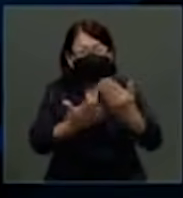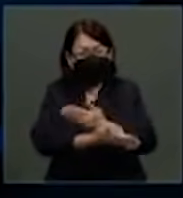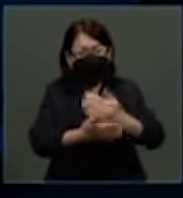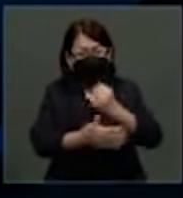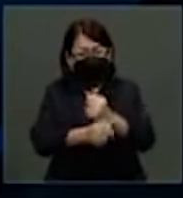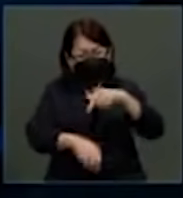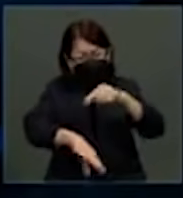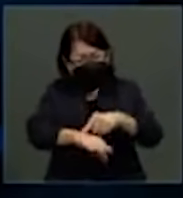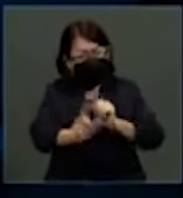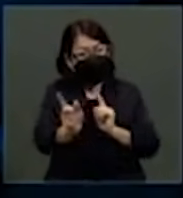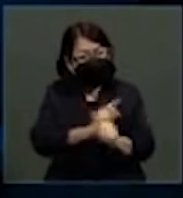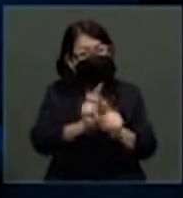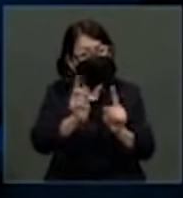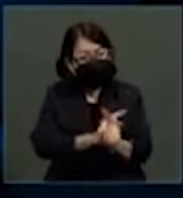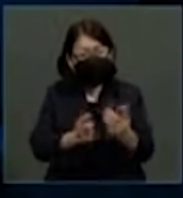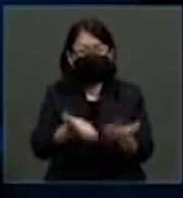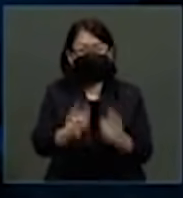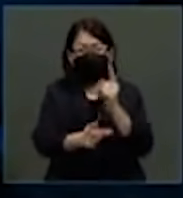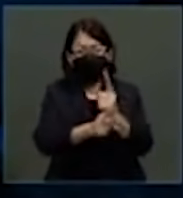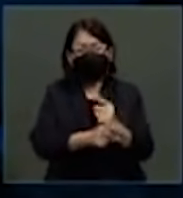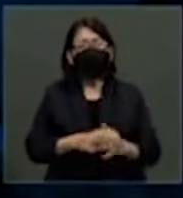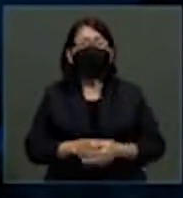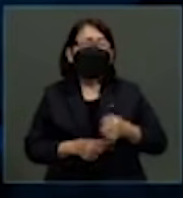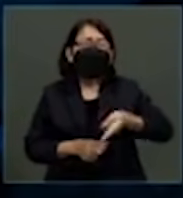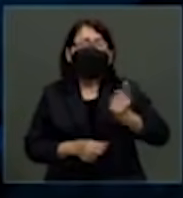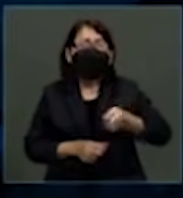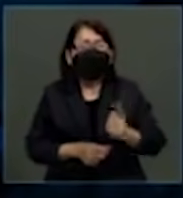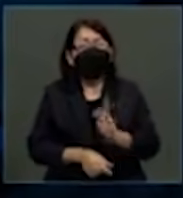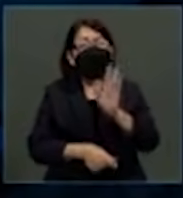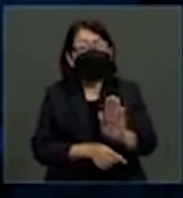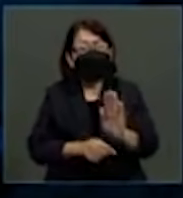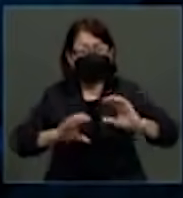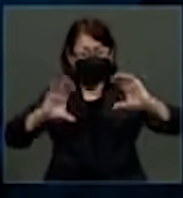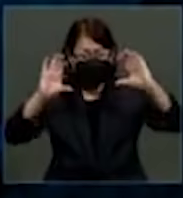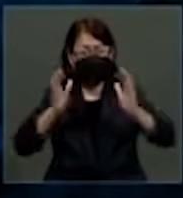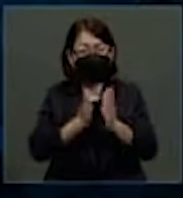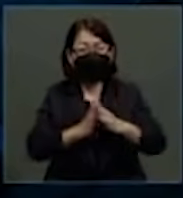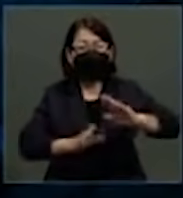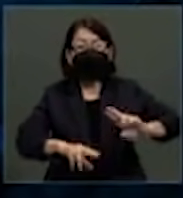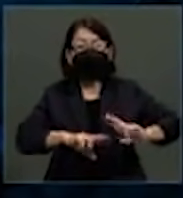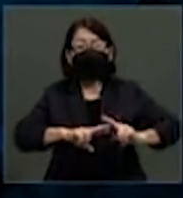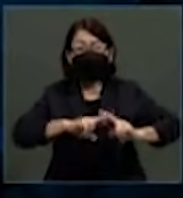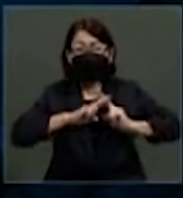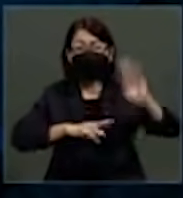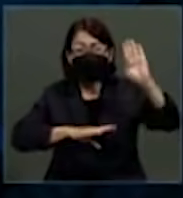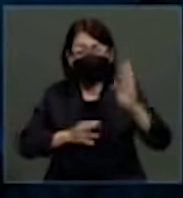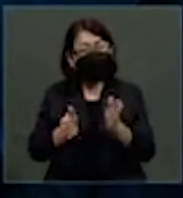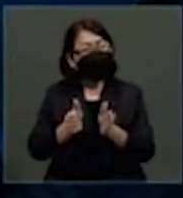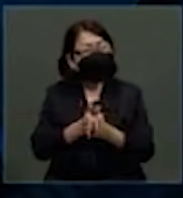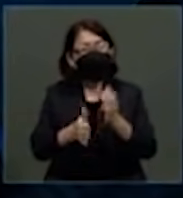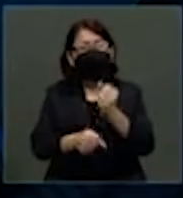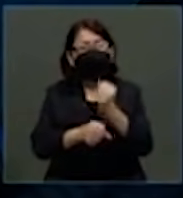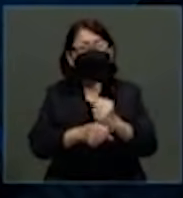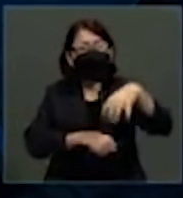ผู้ปฏิบัติงานตามรอบเวลากะหรือการทำงานตามการผลัดเปลี่ยนเวรยามหรือต